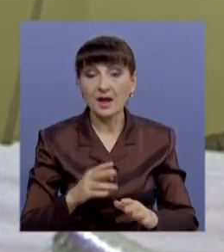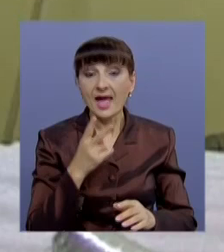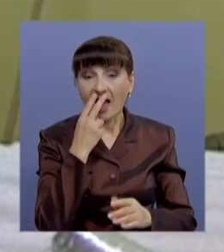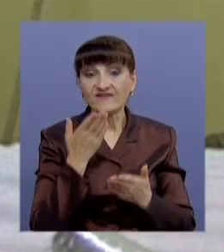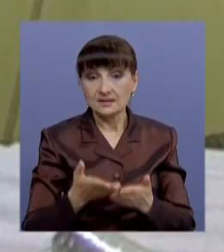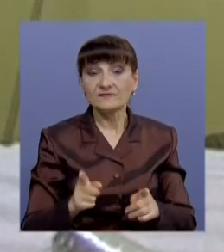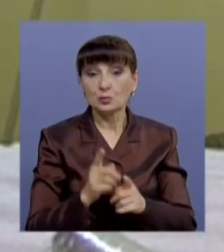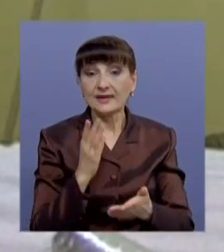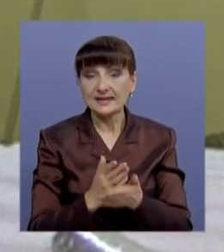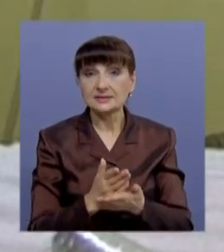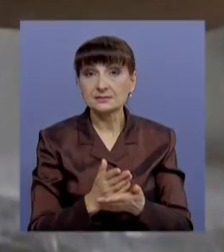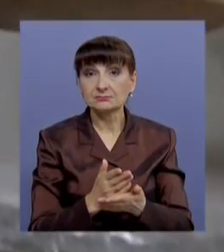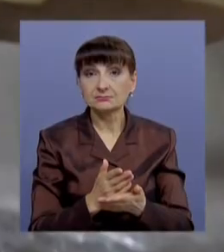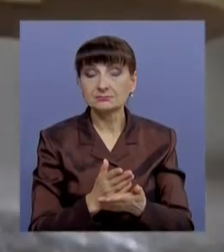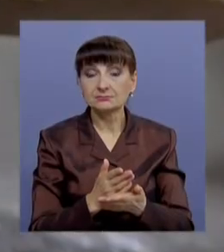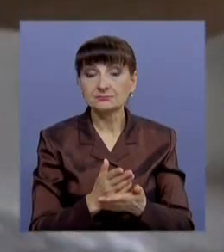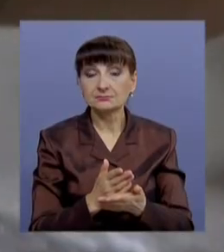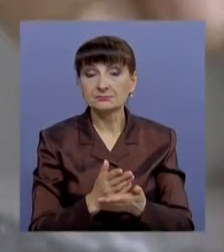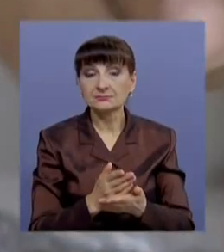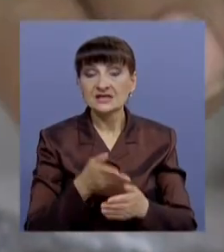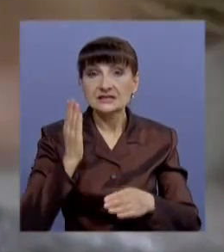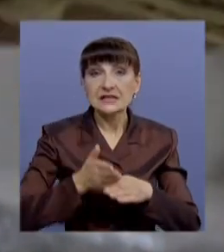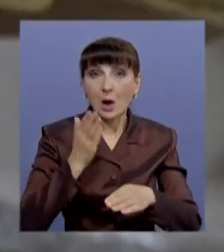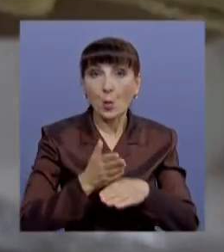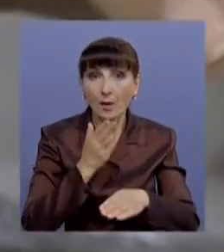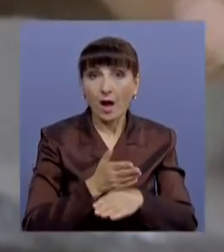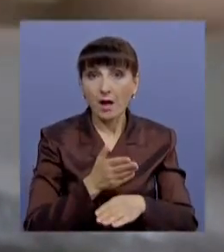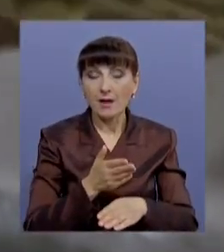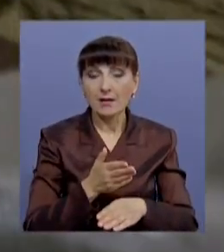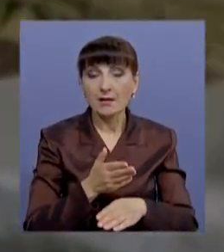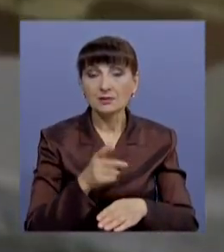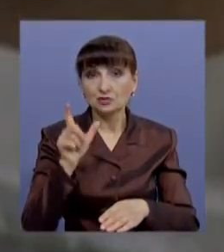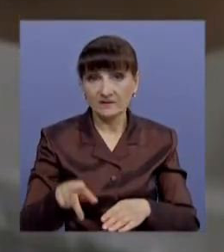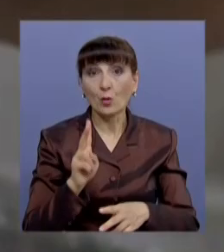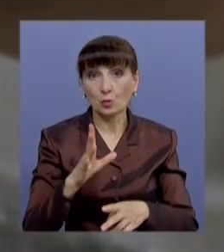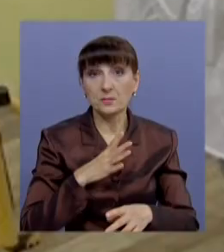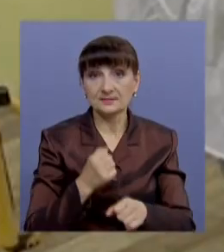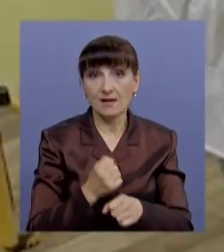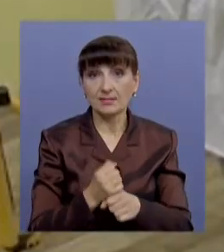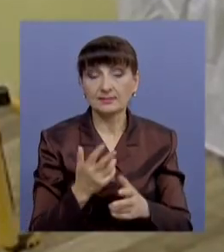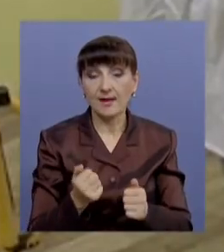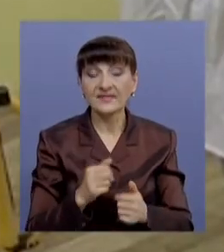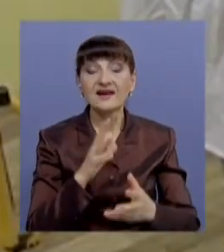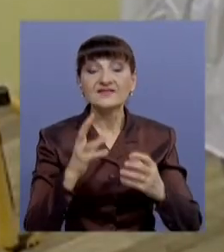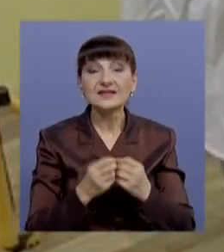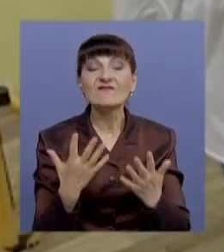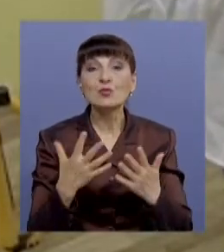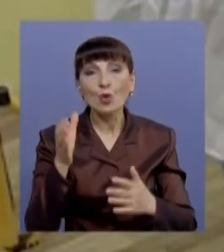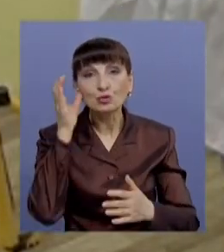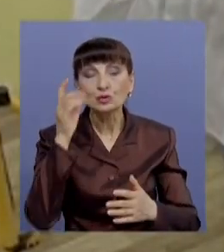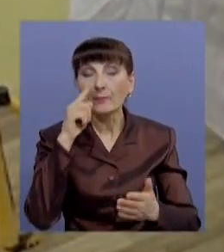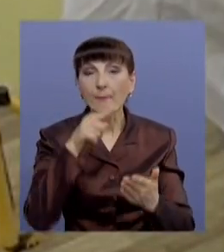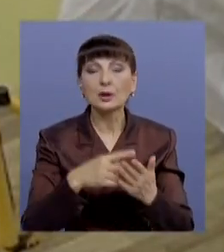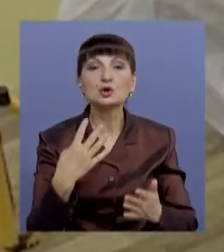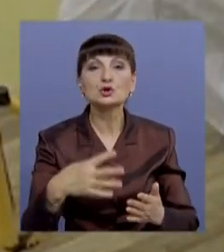вот есть вот зарубки вот эти человеческие вот. В целом в руки палеонтологов попало